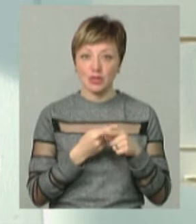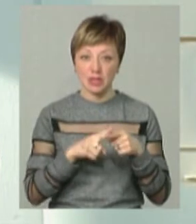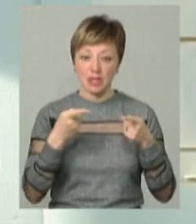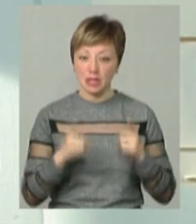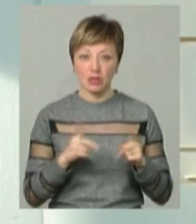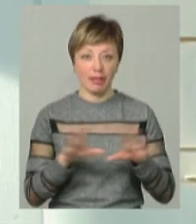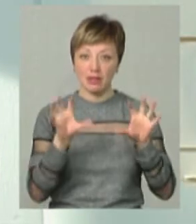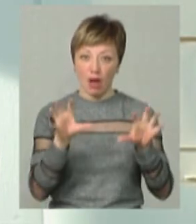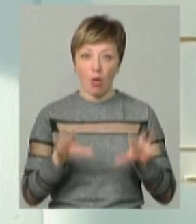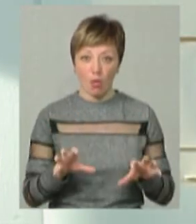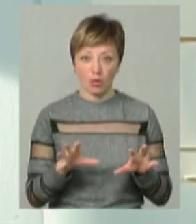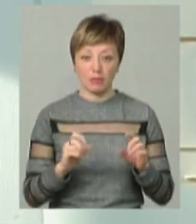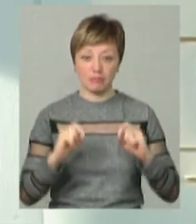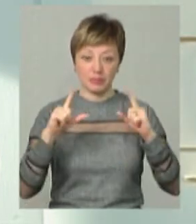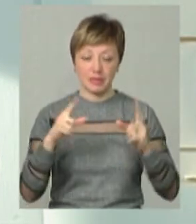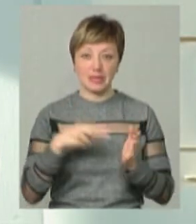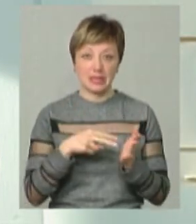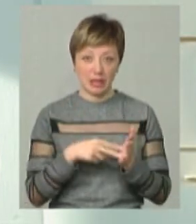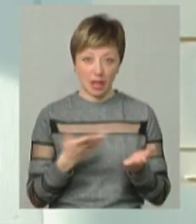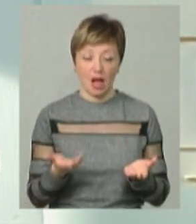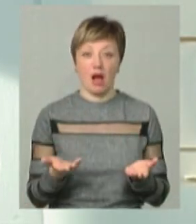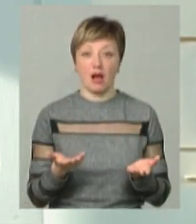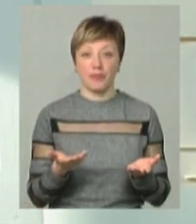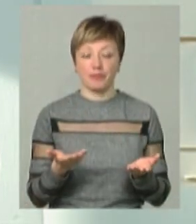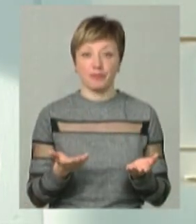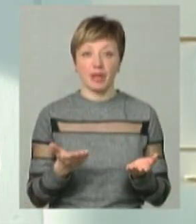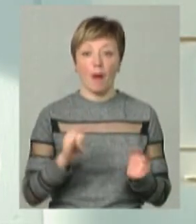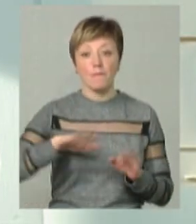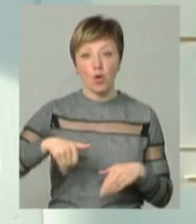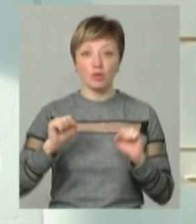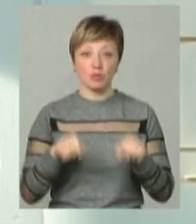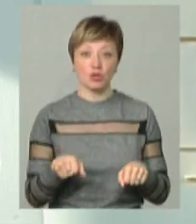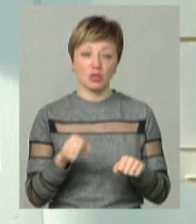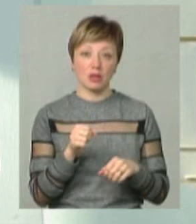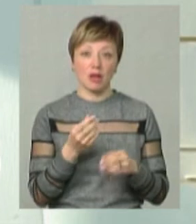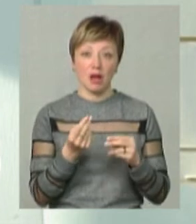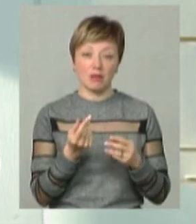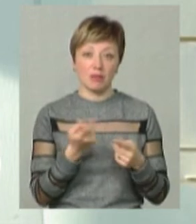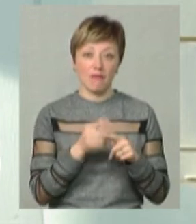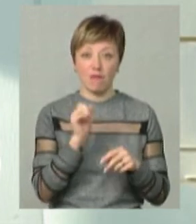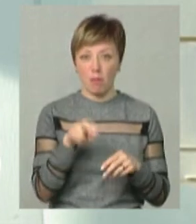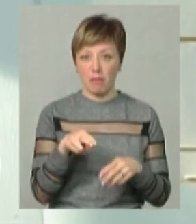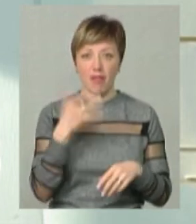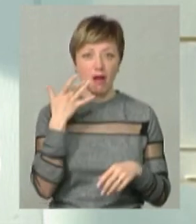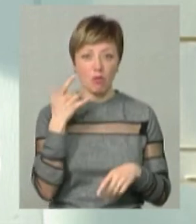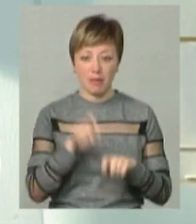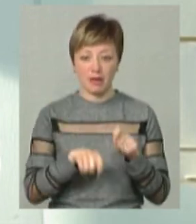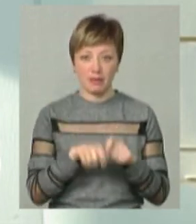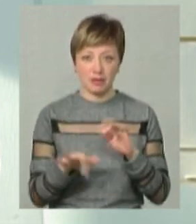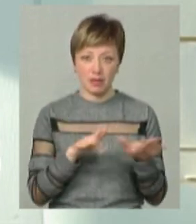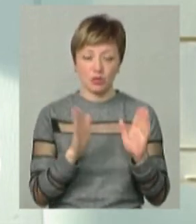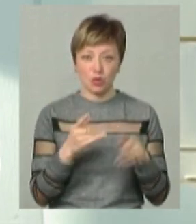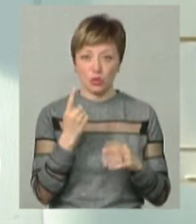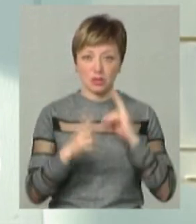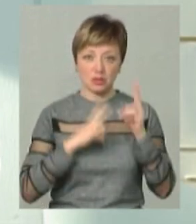дійсно незаконне, необґрунтоване підняття ціни, якщо буде, і потім можуть просто ФОПівця досить легко перевірити всю його діяльність, достатньо